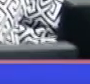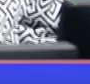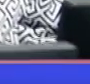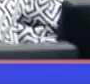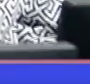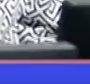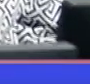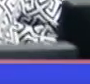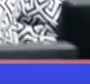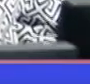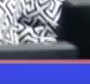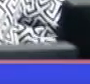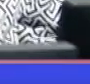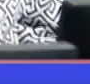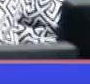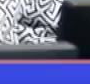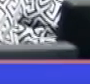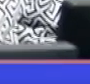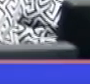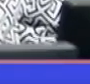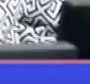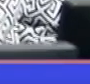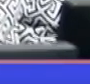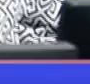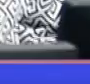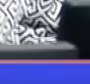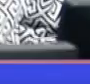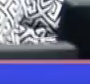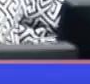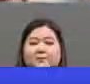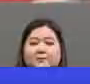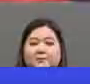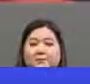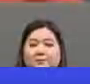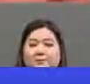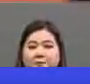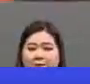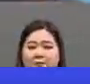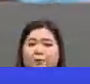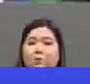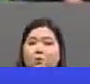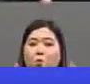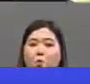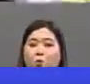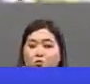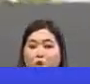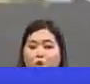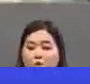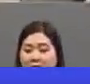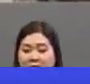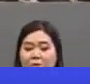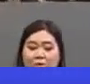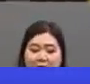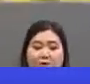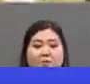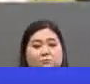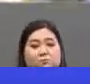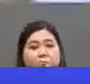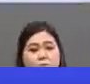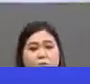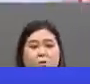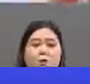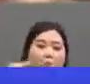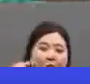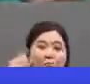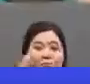เสมอภาคกับทุกภาคส่วนโดยเฉพาะกลุ่มที่เรียกว่า lgbt qia Plusนั่นเองค่ะเร่องนี้เองค่ะทาง